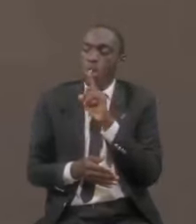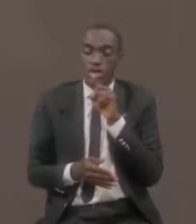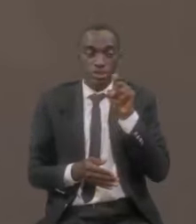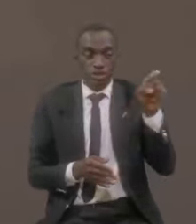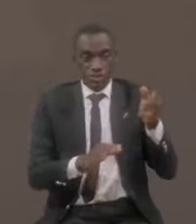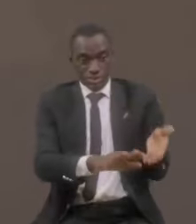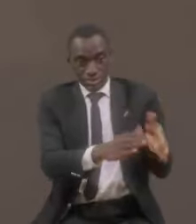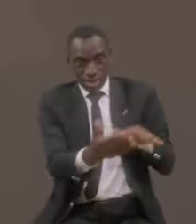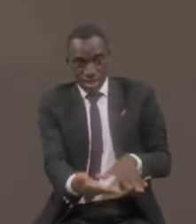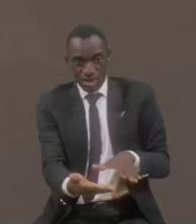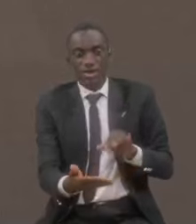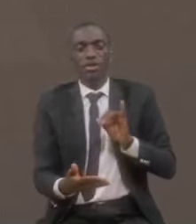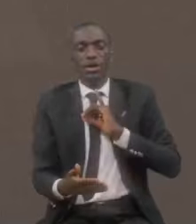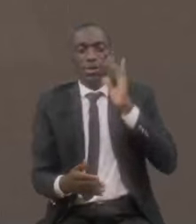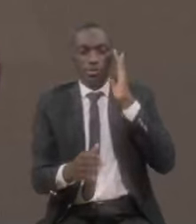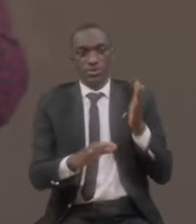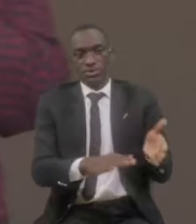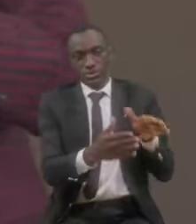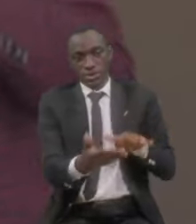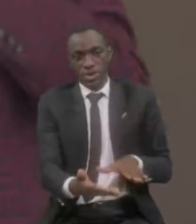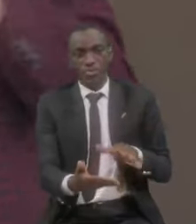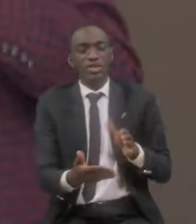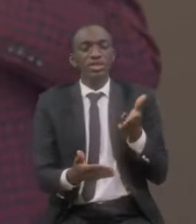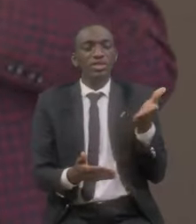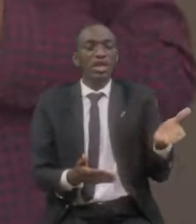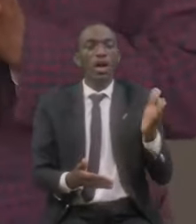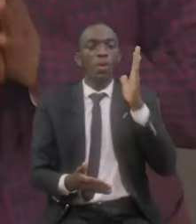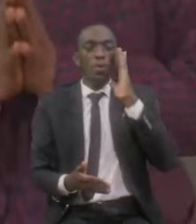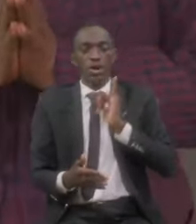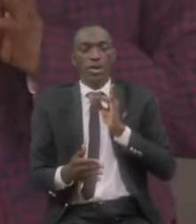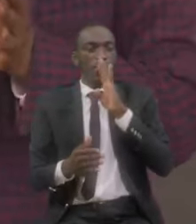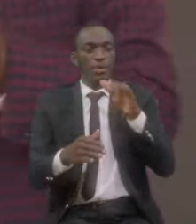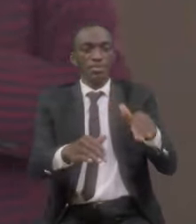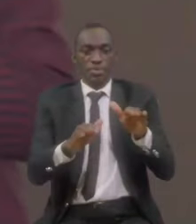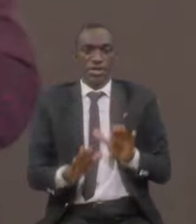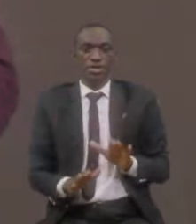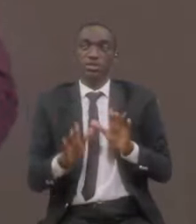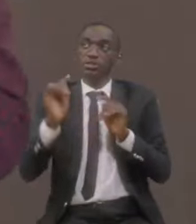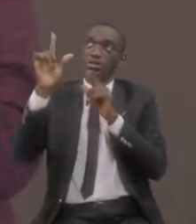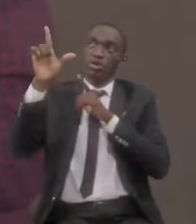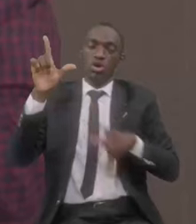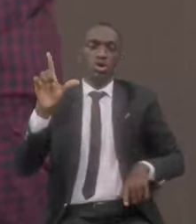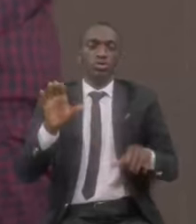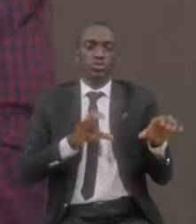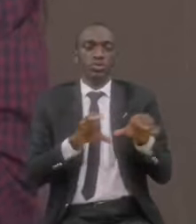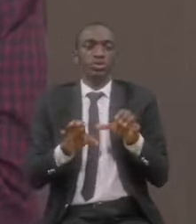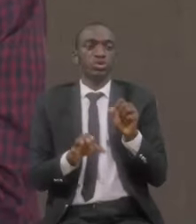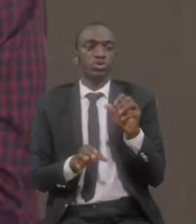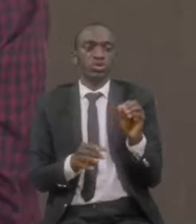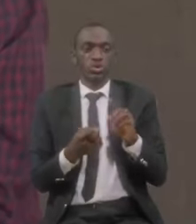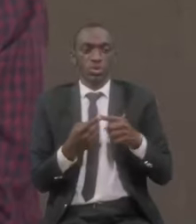et j'y serai enterré. Que l'Éternel me traite dans toute sa rigueur, si autre